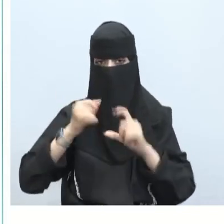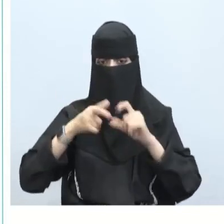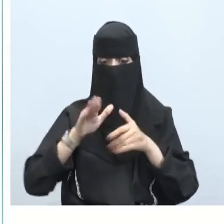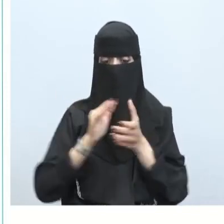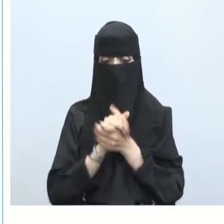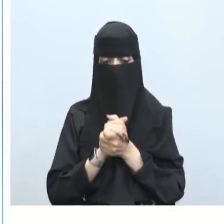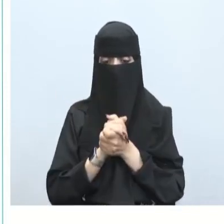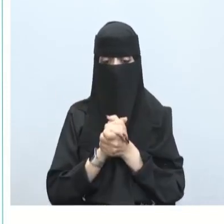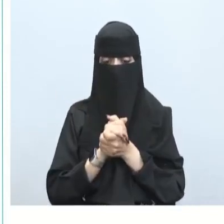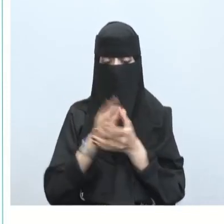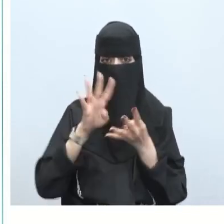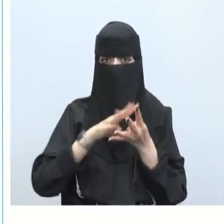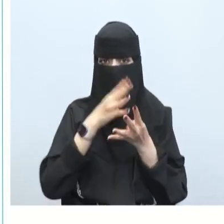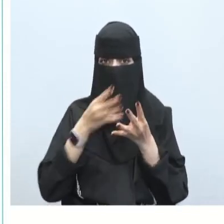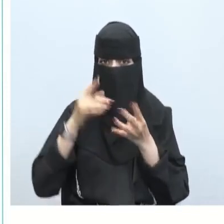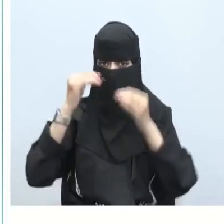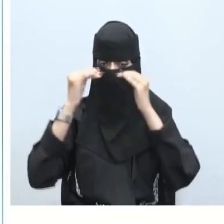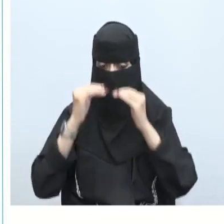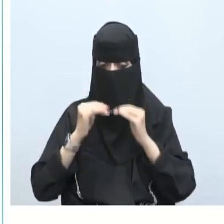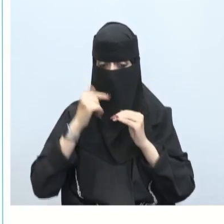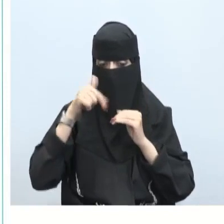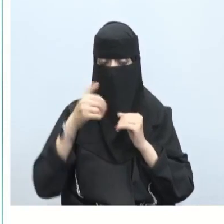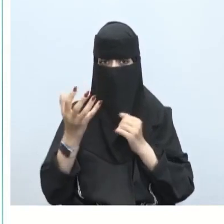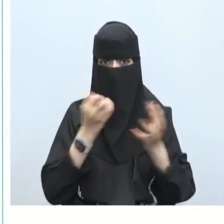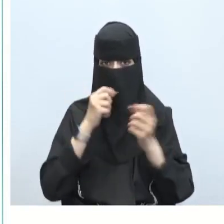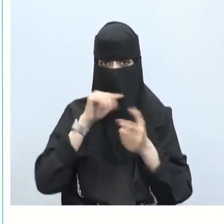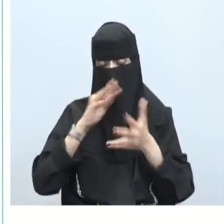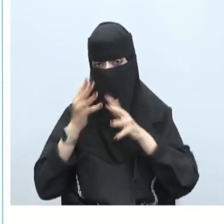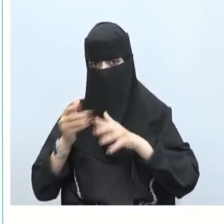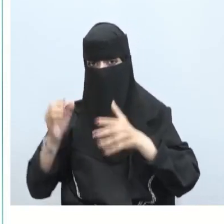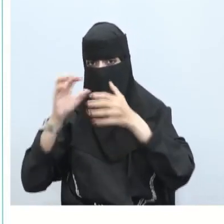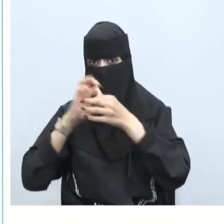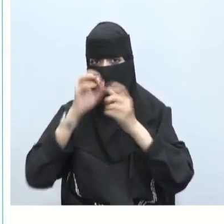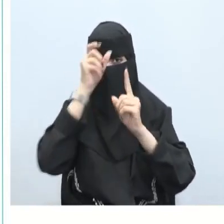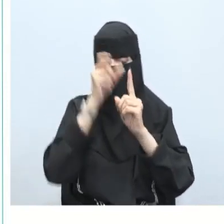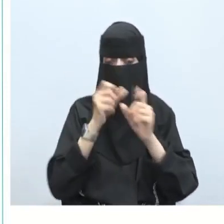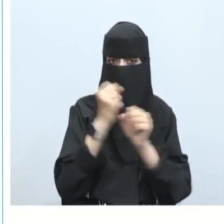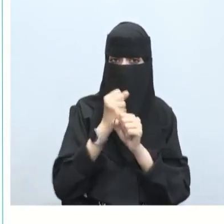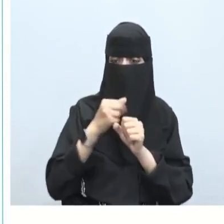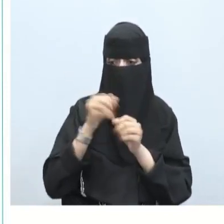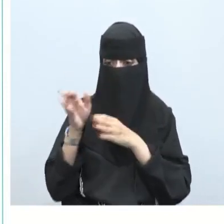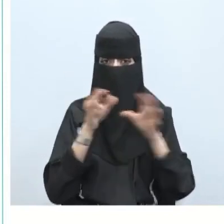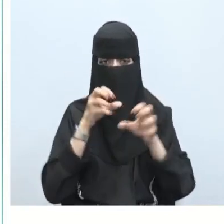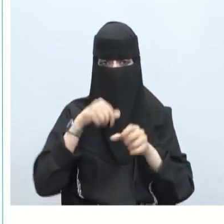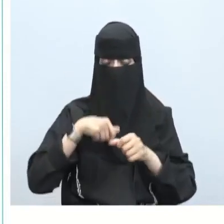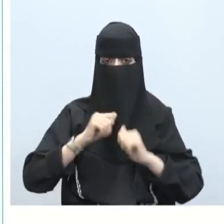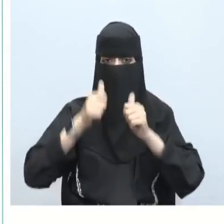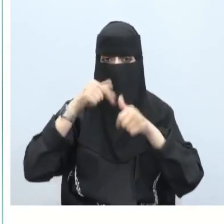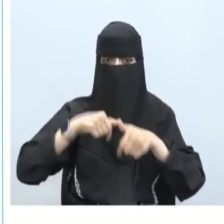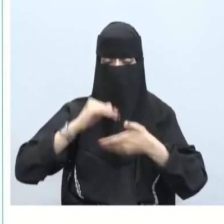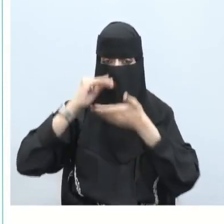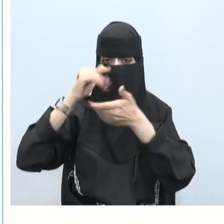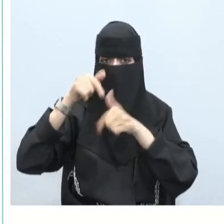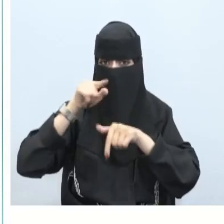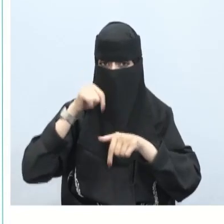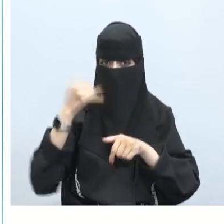المنظمه ايضا الجدوله تحتاج الى تدير سواء ما يتعلق في الموظفين المرافق المعدات الانتاج